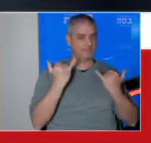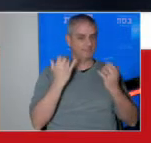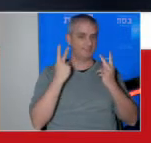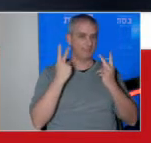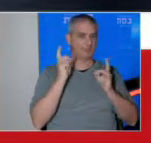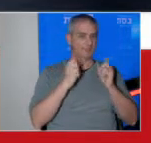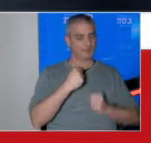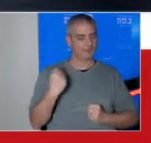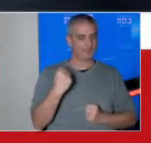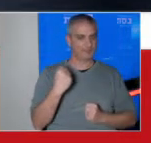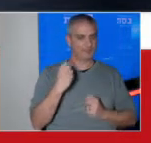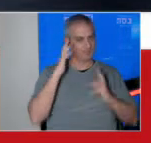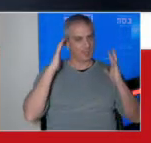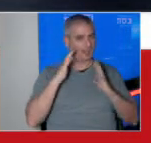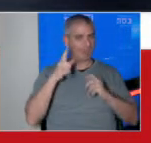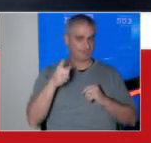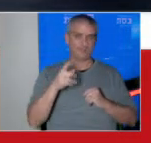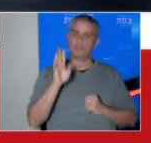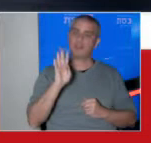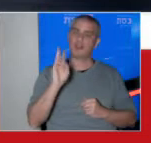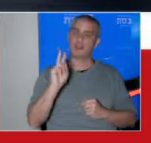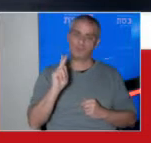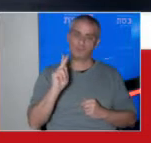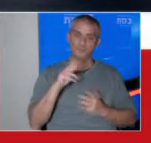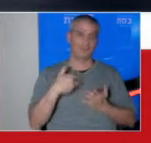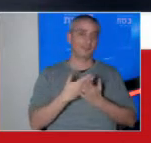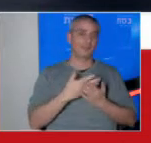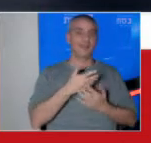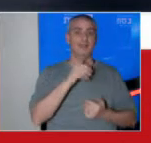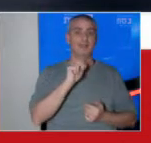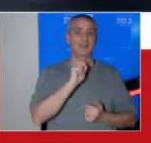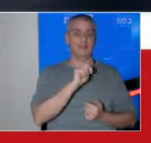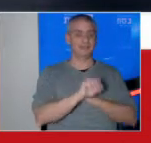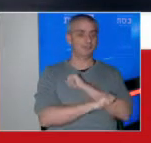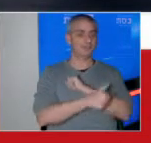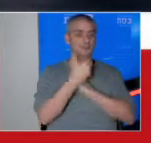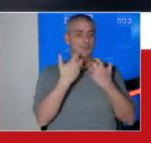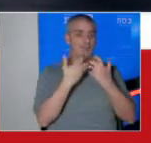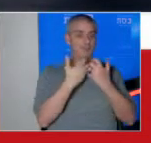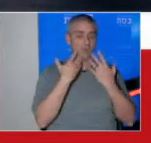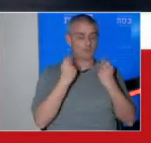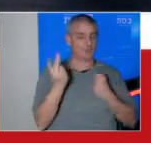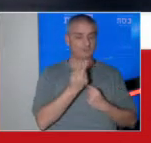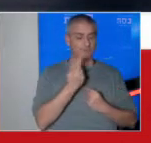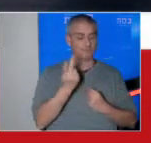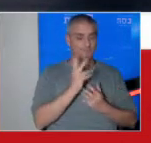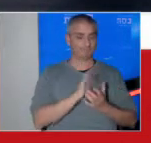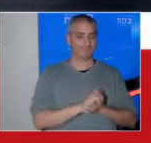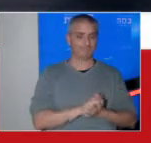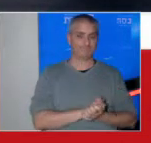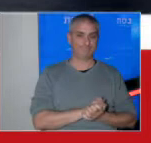נסתכל על אנשי ימינה, שהלחץ הולך להיות עליהם, ברל קרום, יועץ אסטרטגי, וליחת סגן ראש עיריית אשדוד, תודה רבה לשניכם בעניין